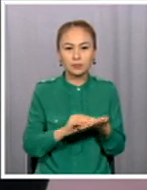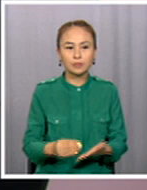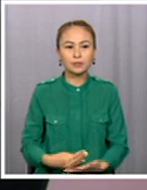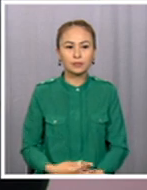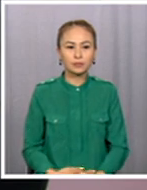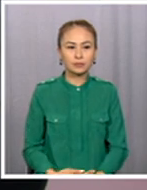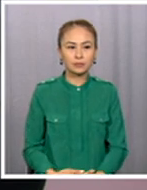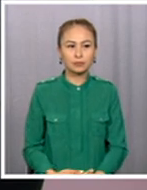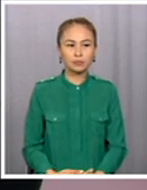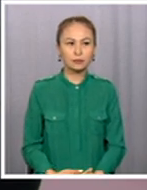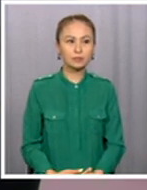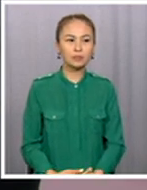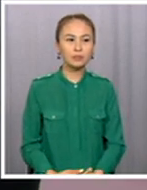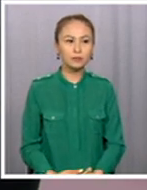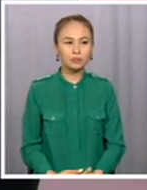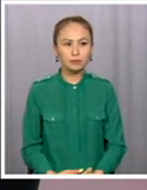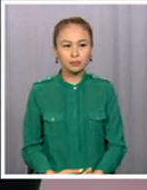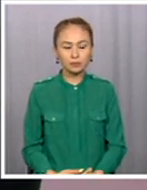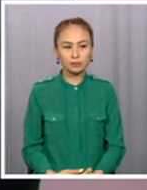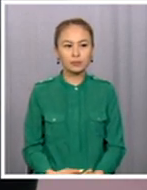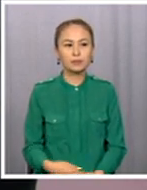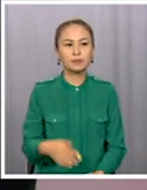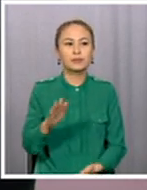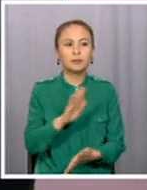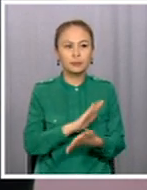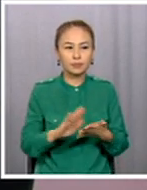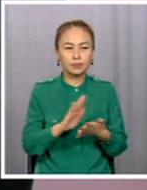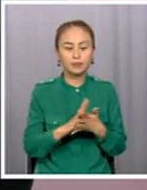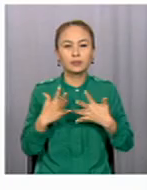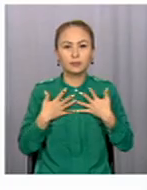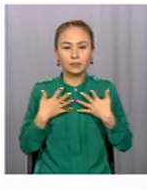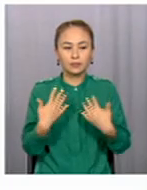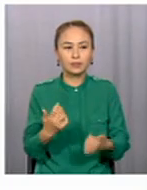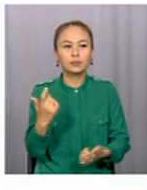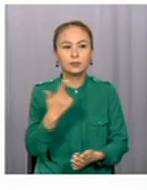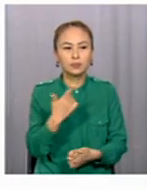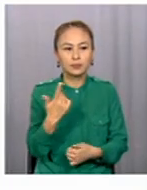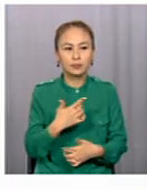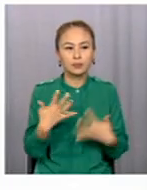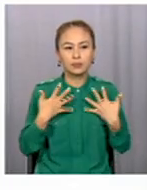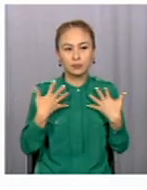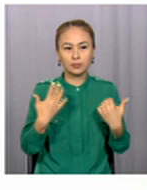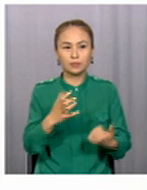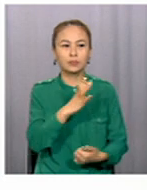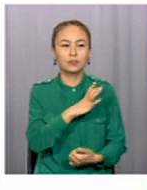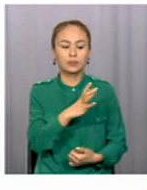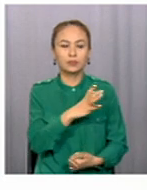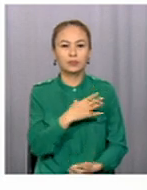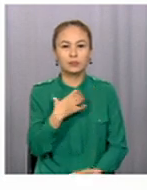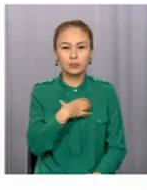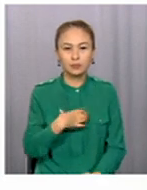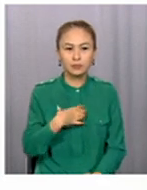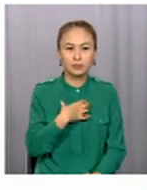көшіріп жазыңдар. Тазалық – денсаулық кепілі. Денсаулық – байлық